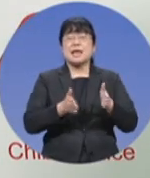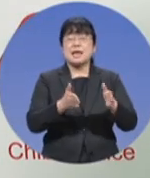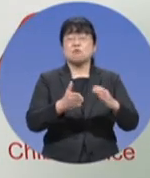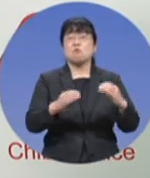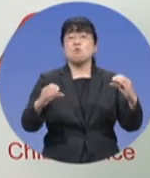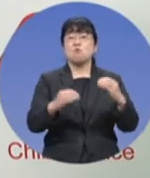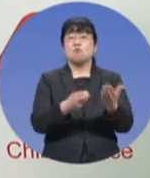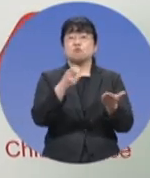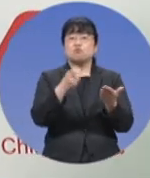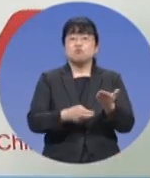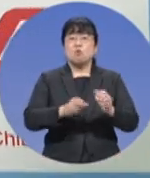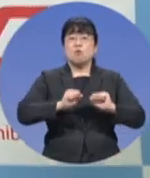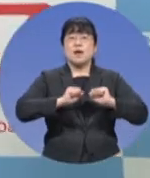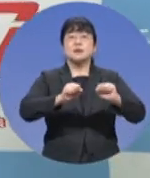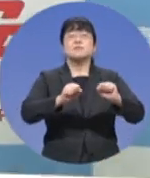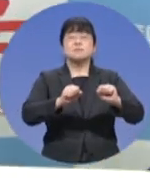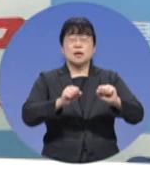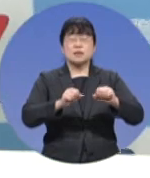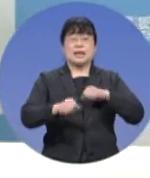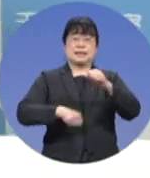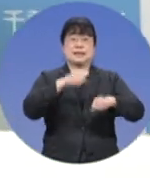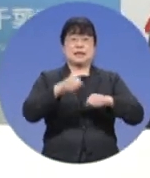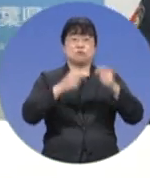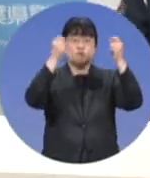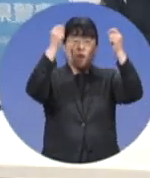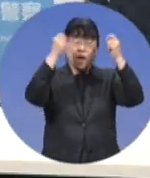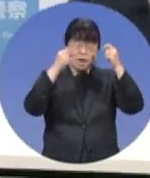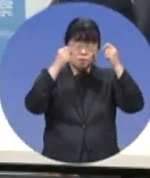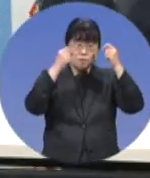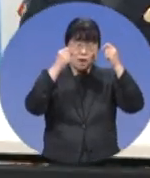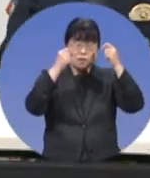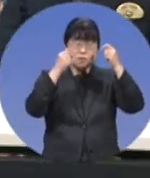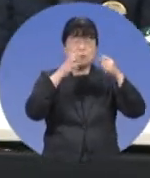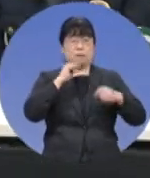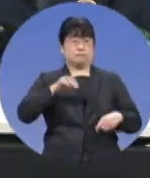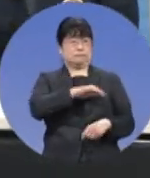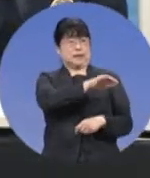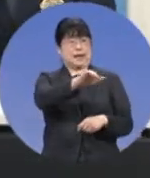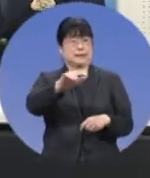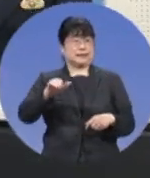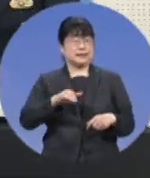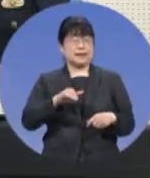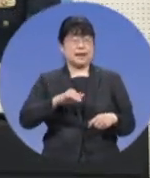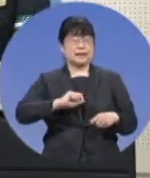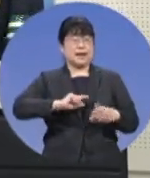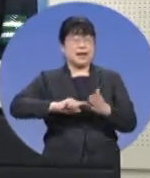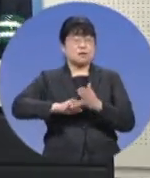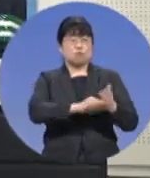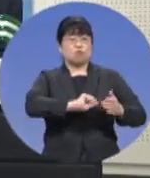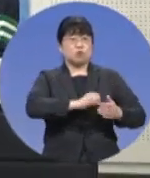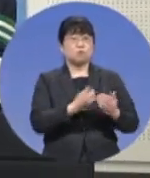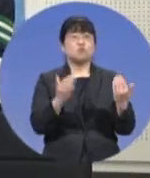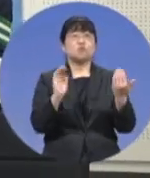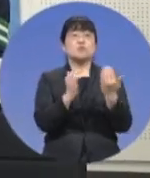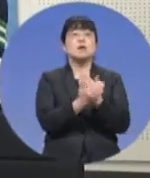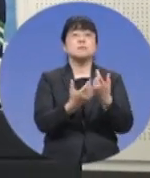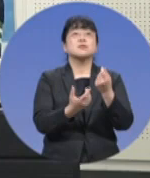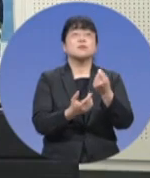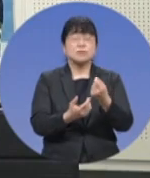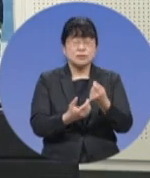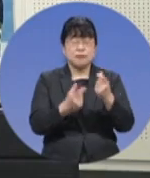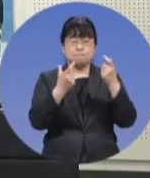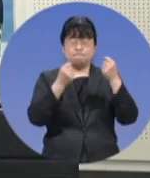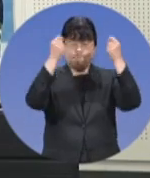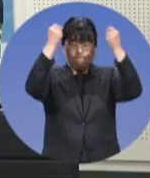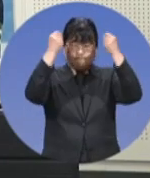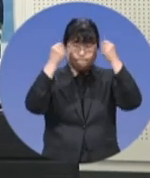交通法の施行によって、自転車のヘルメット着用が全年齢で努力義務となるので、しっかりヘルメ